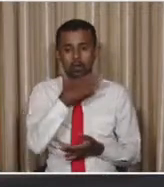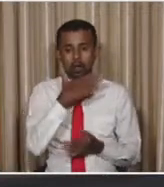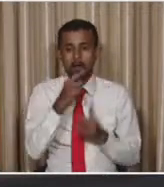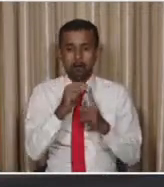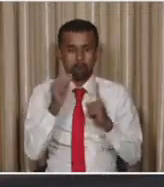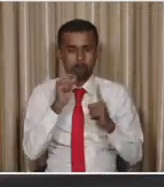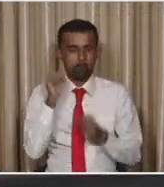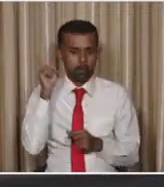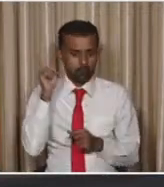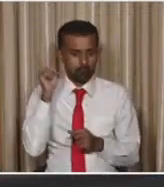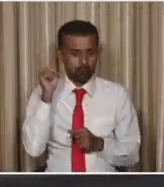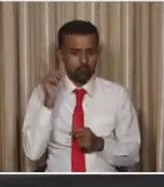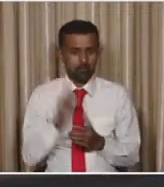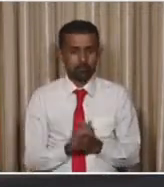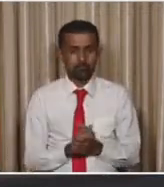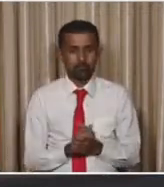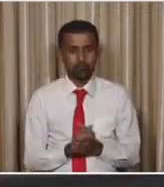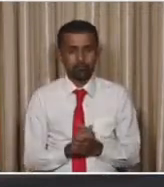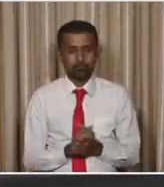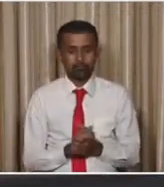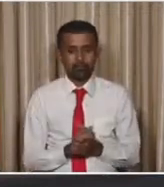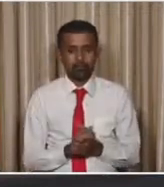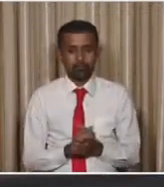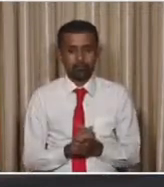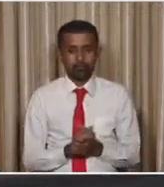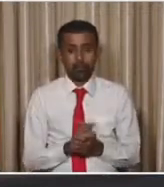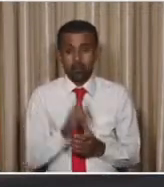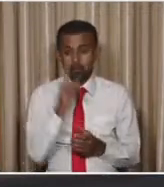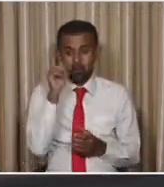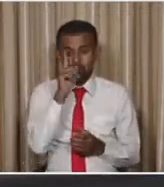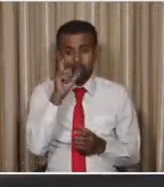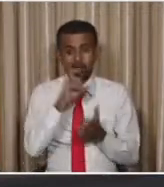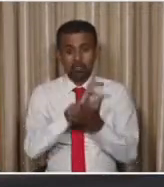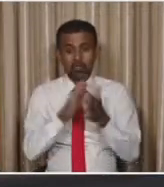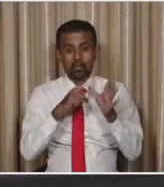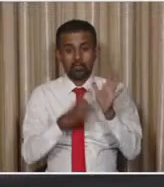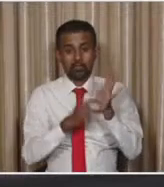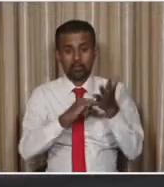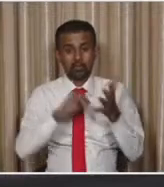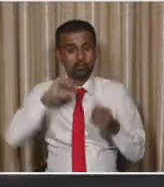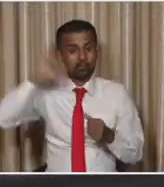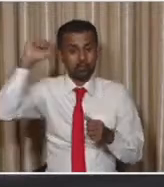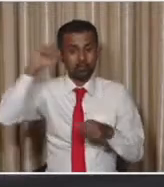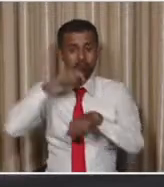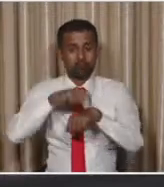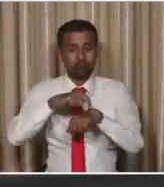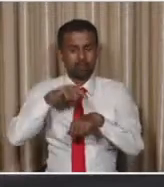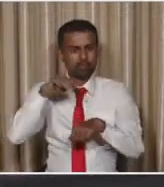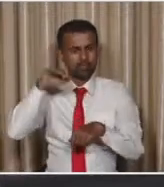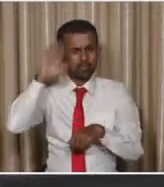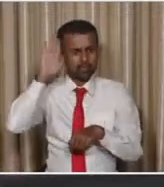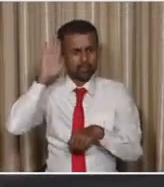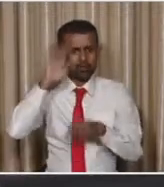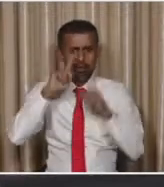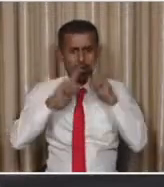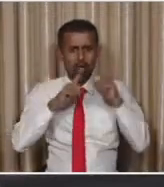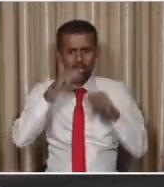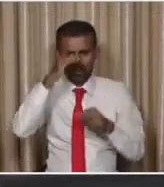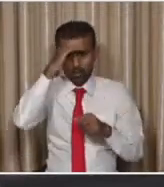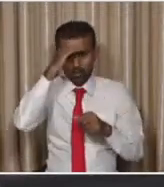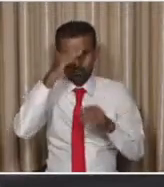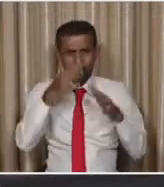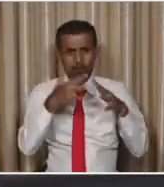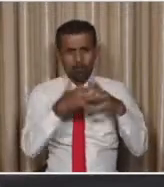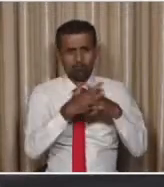පාර්ලිමේන්තුව. ඒකේ පළවෙනි චාල්ස් රජතුමාගේ කාලේ ඒ වෙලාවේ හිටියේ කතානායකතුමා